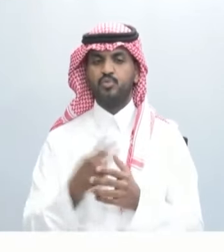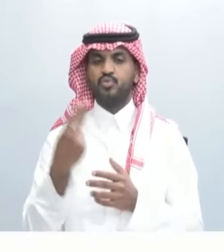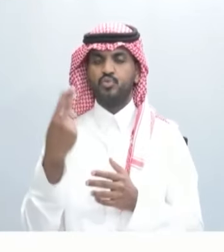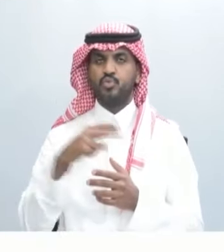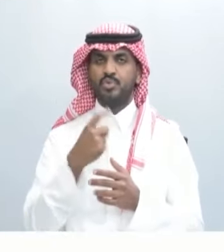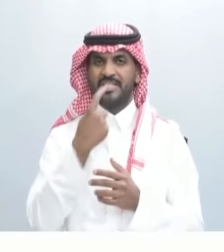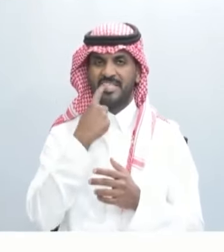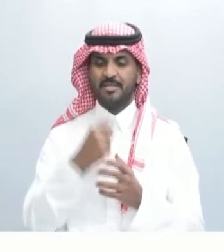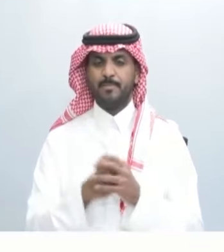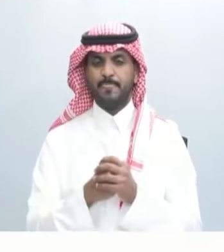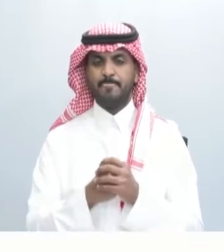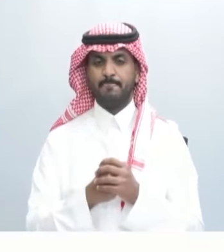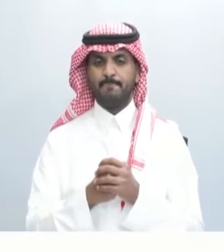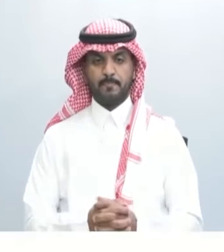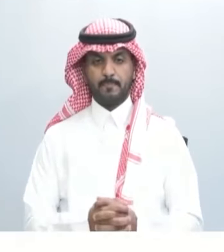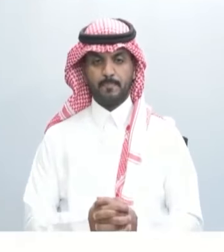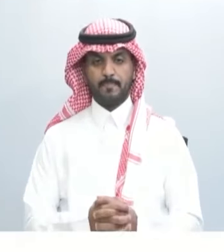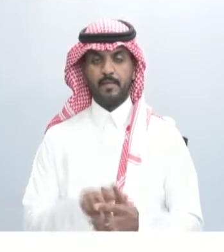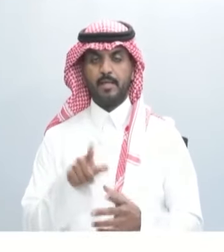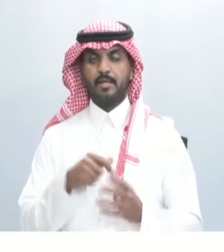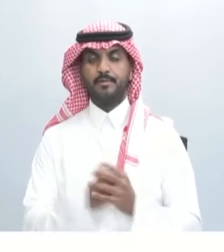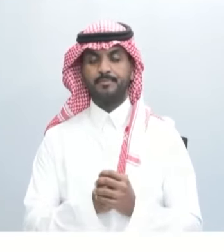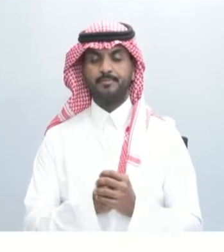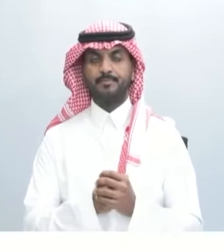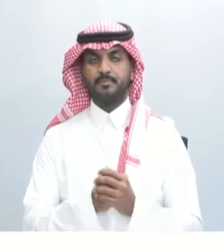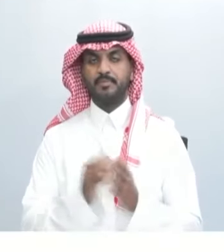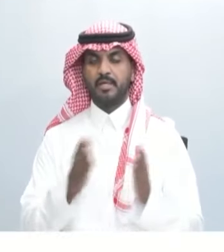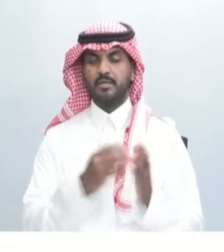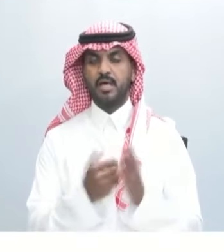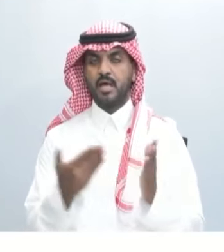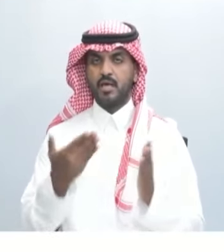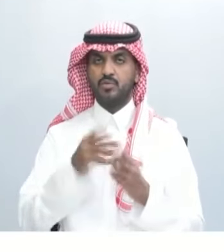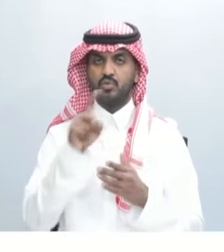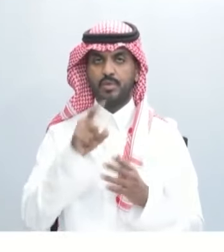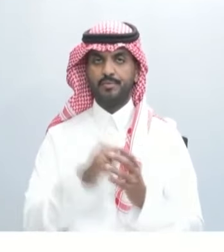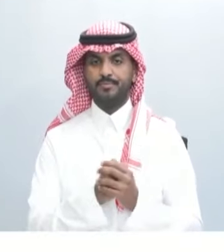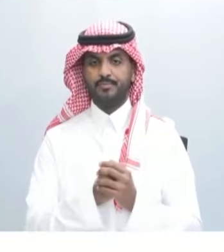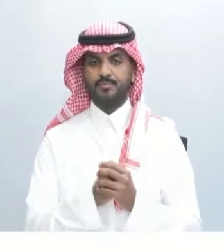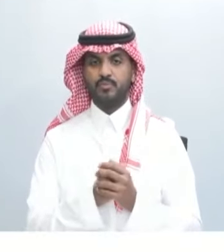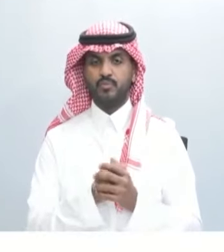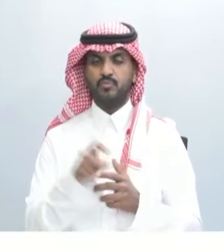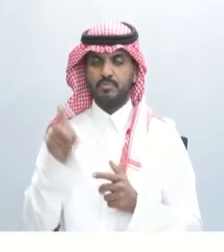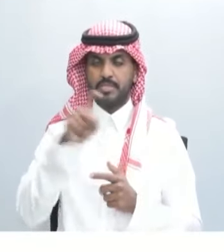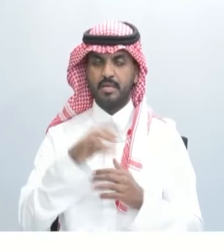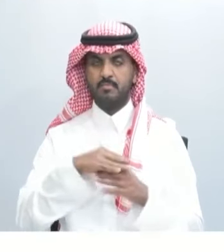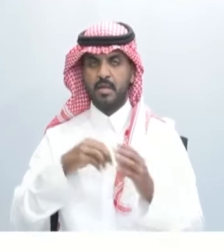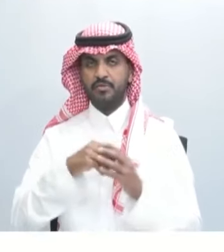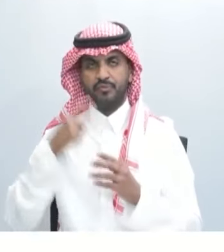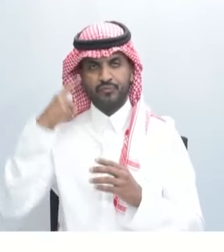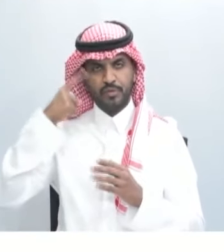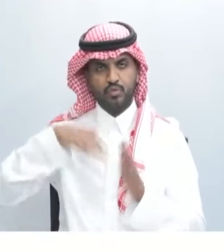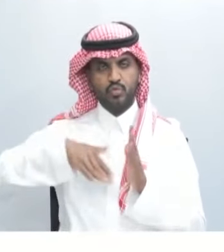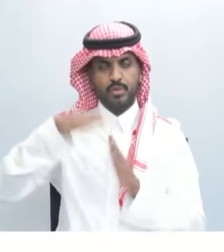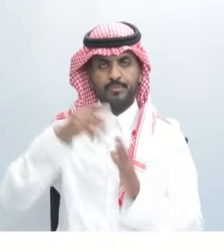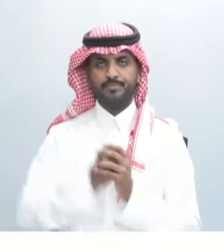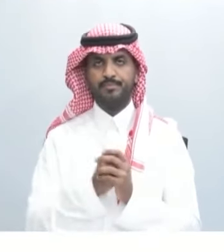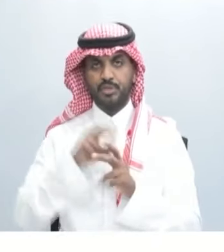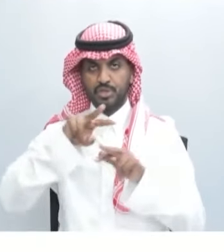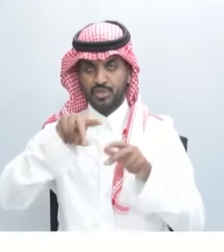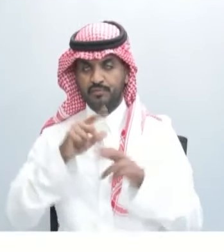سنه الان ننتقل الى اخر سؤال معنا لهذا اليوم مسائل مهارات التفكير العليا اكتشف الخطا